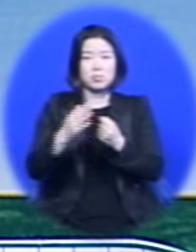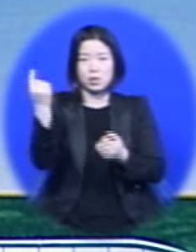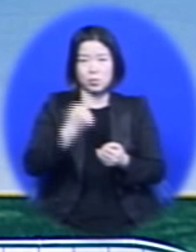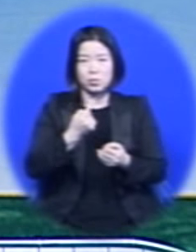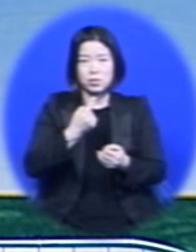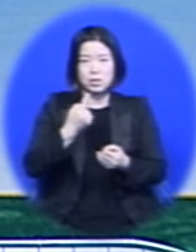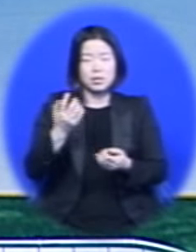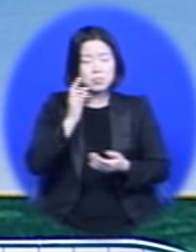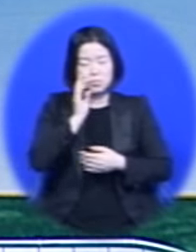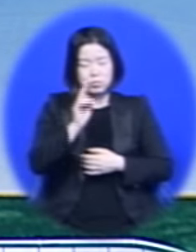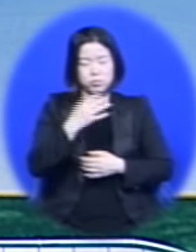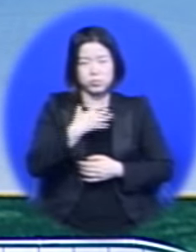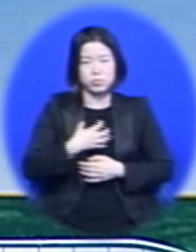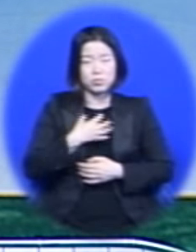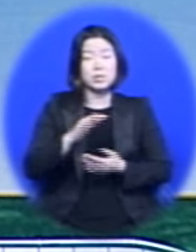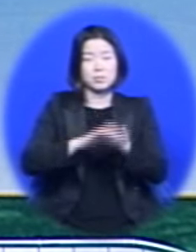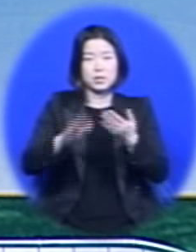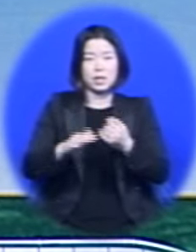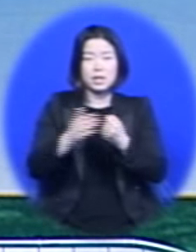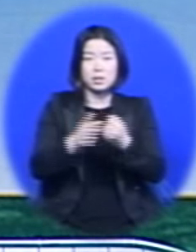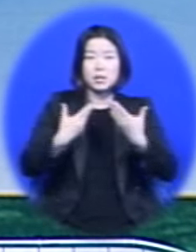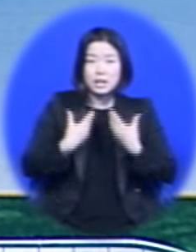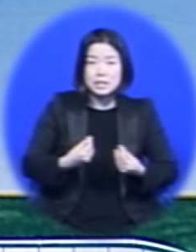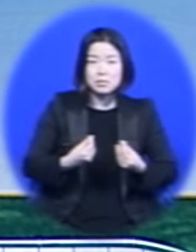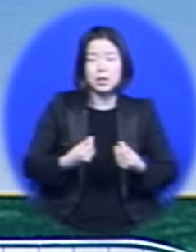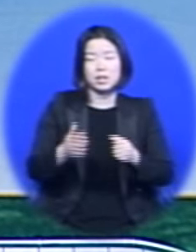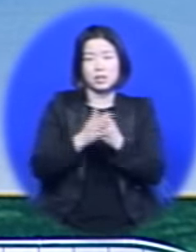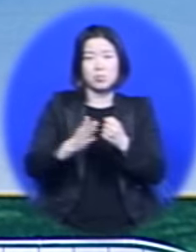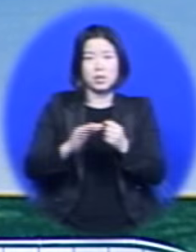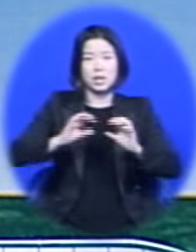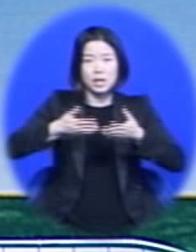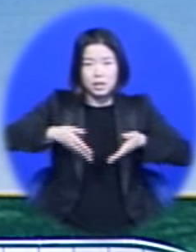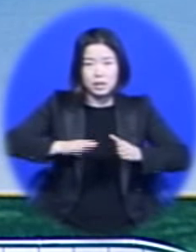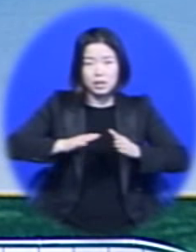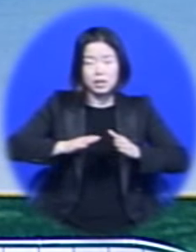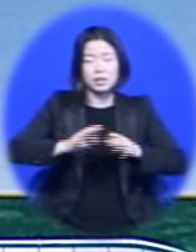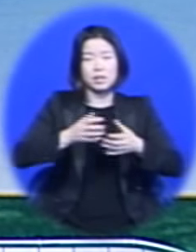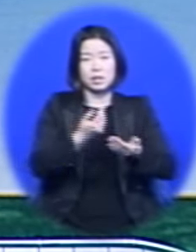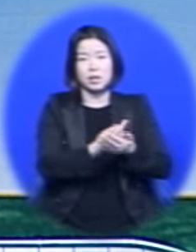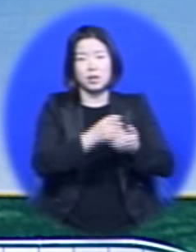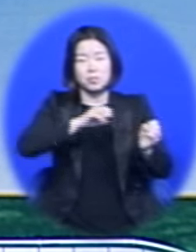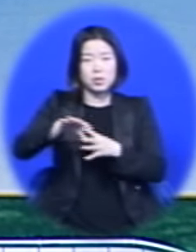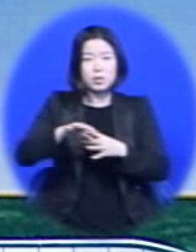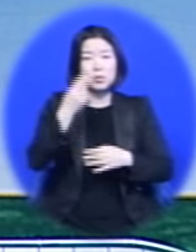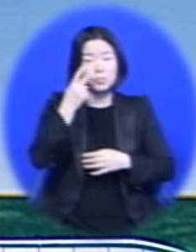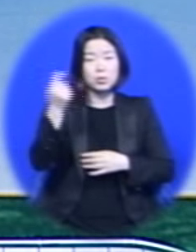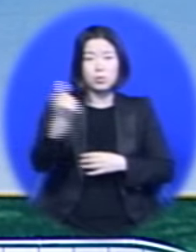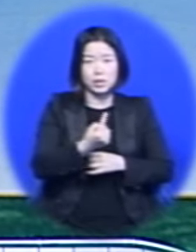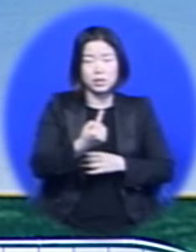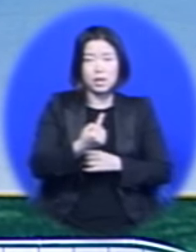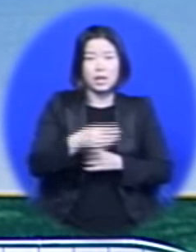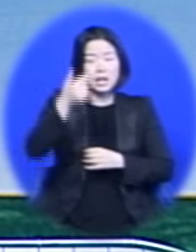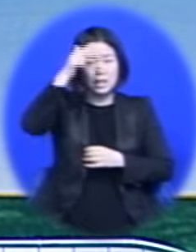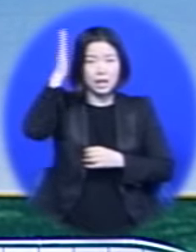비극이었습니다. 그래서 내가 실망해서 조국을 버리고 미국으로 왔는데 미국을 보니까 러시아가 과거에 갔던